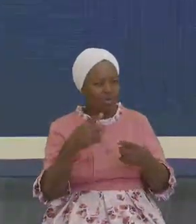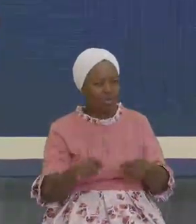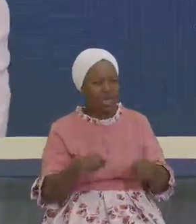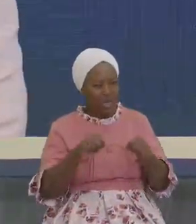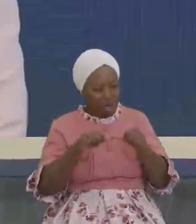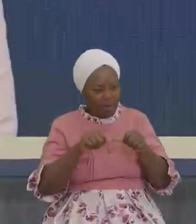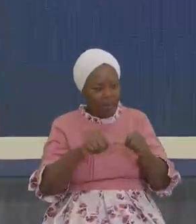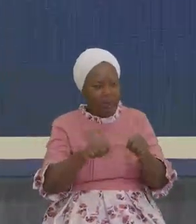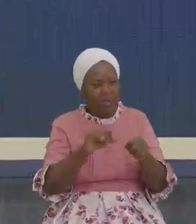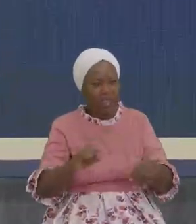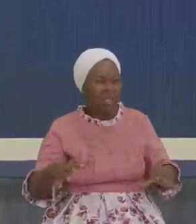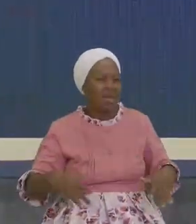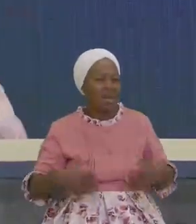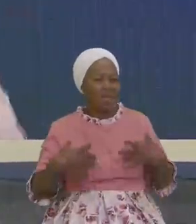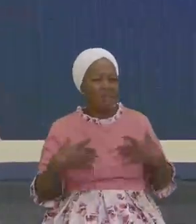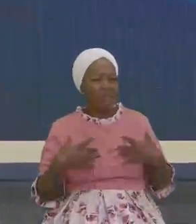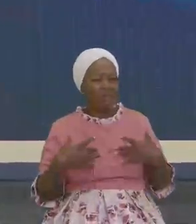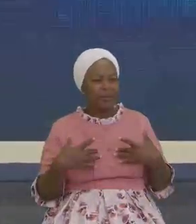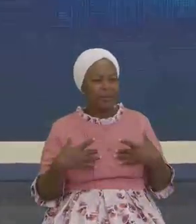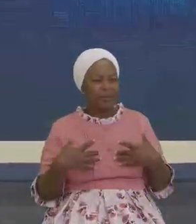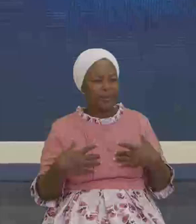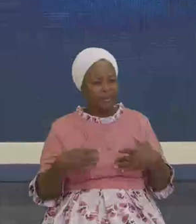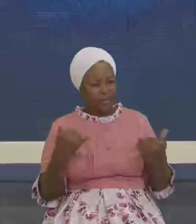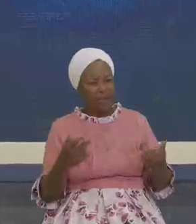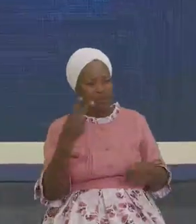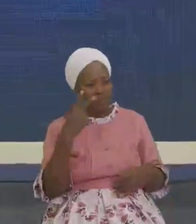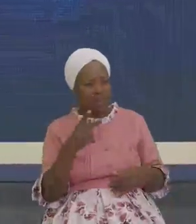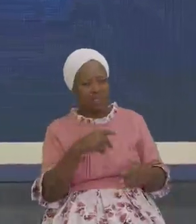Son appel à la vie abondante.